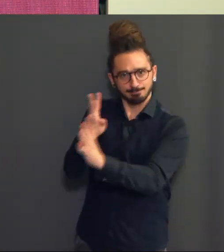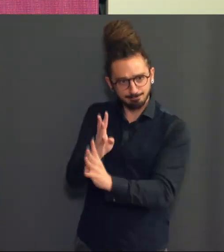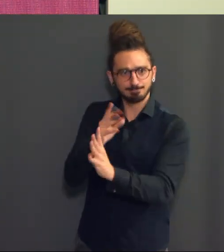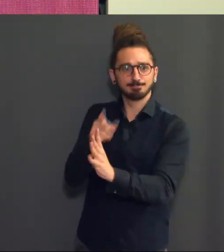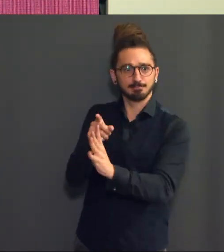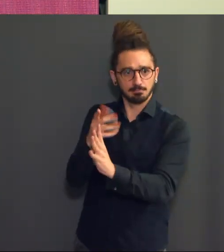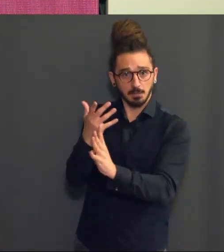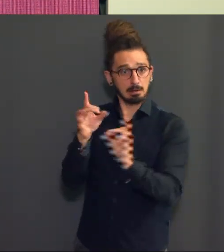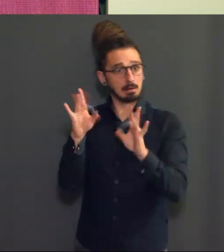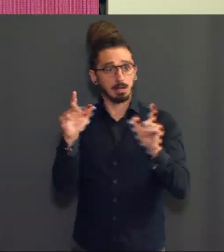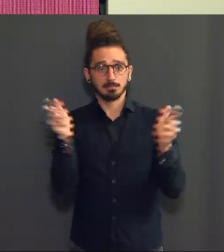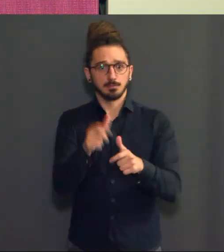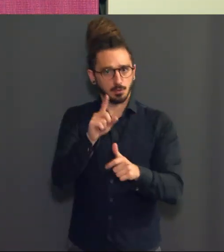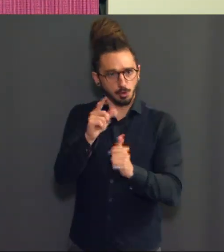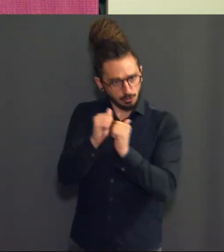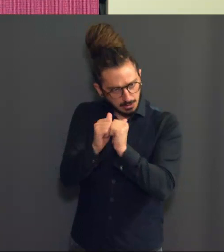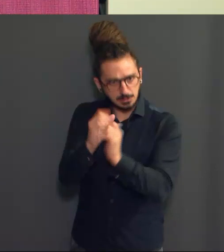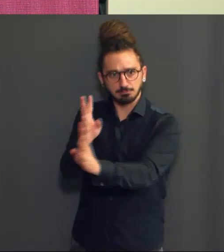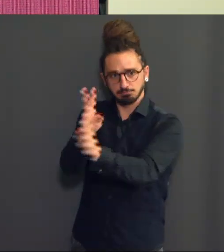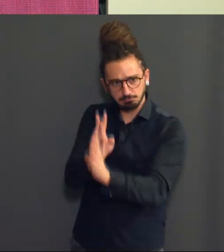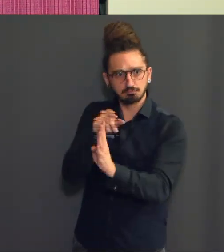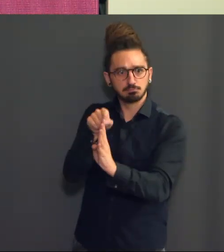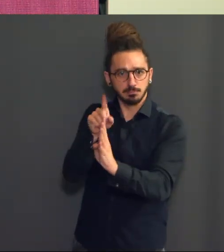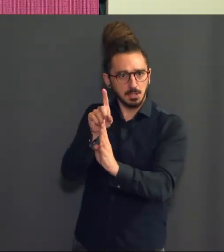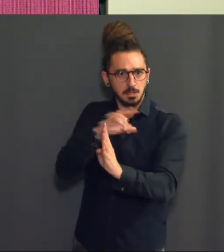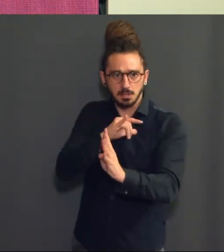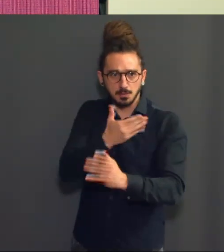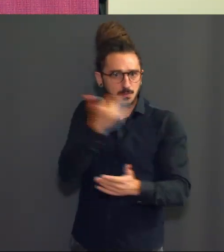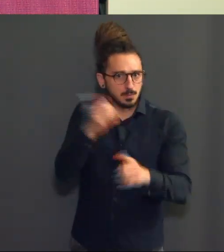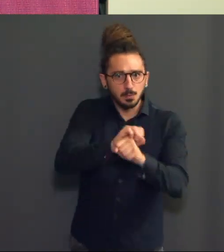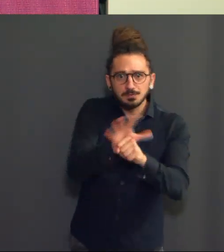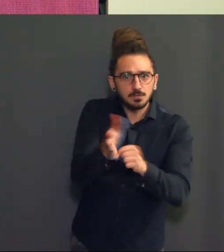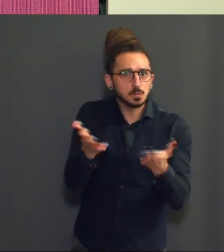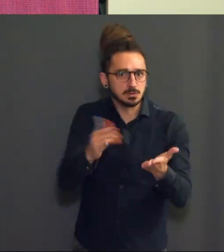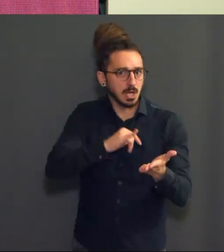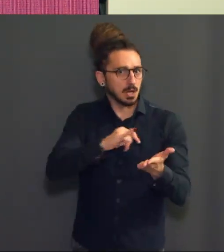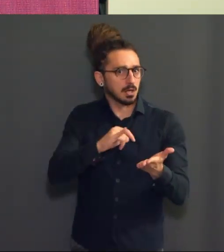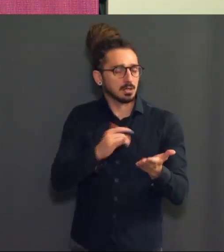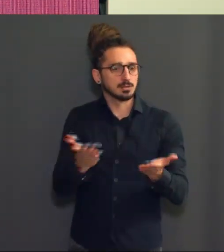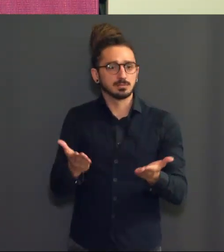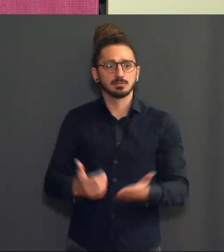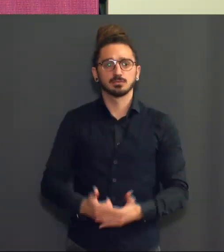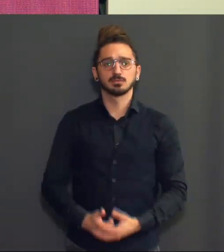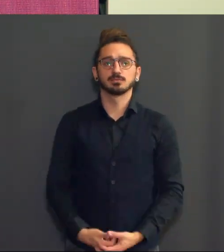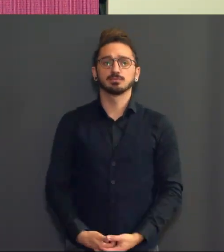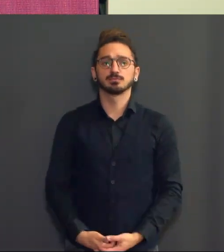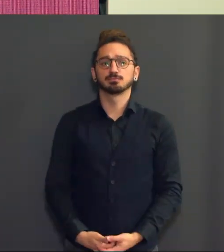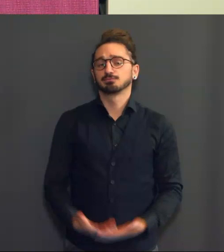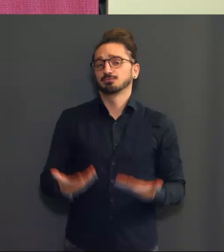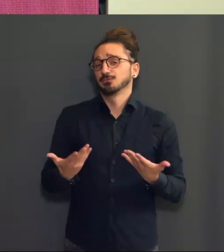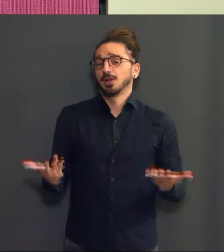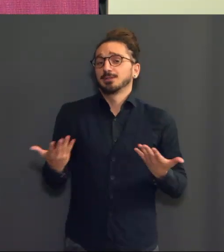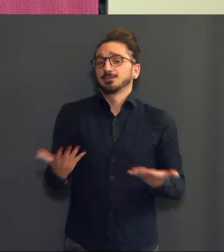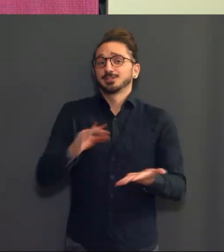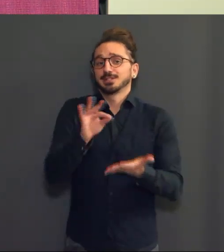pour avoir une transmission. Et donc on perd ainsi un volume important de gens testés négativement. On a plutôt maintenant